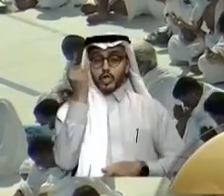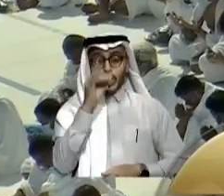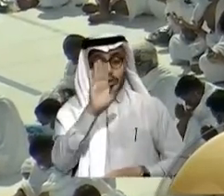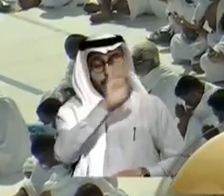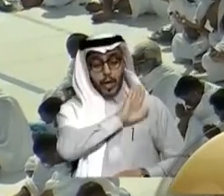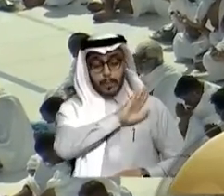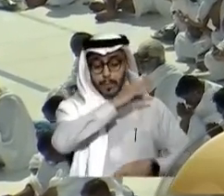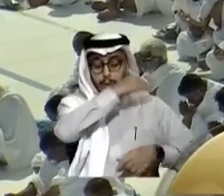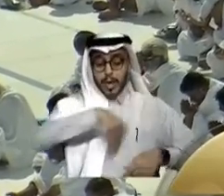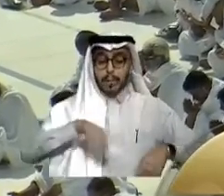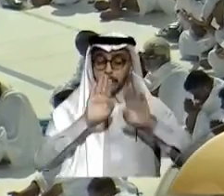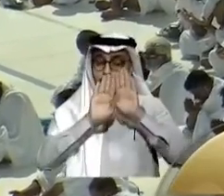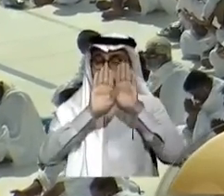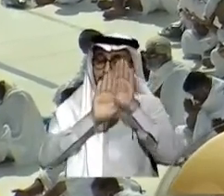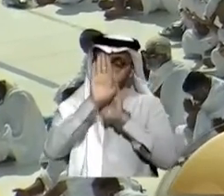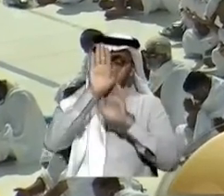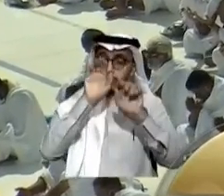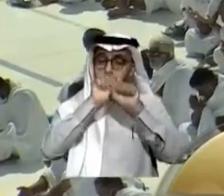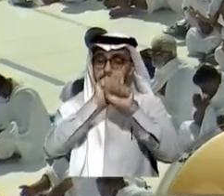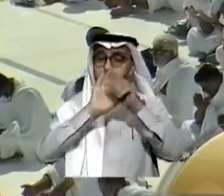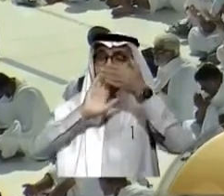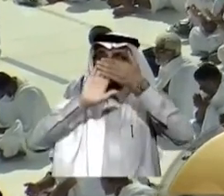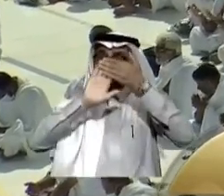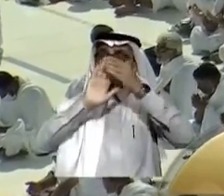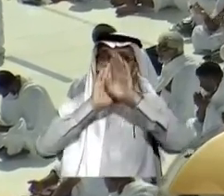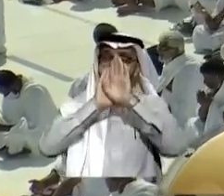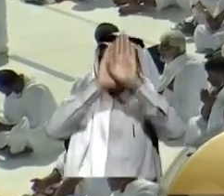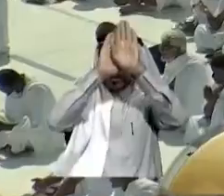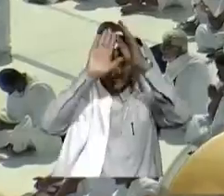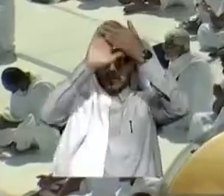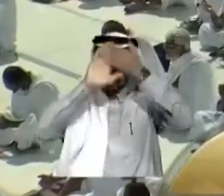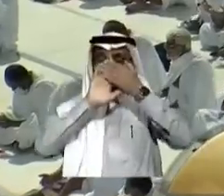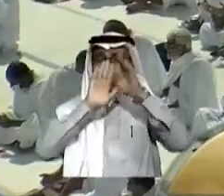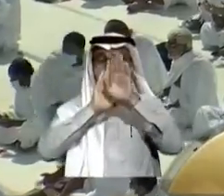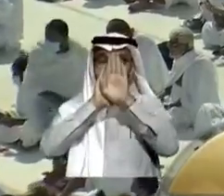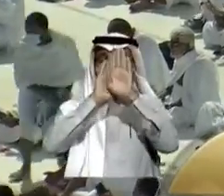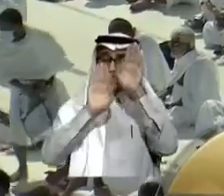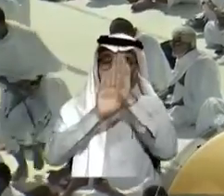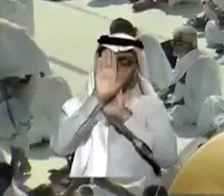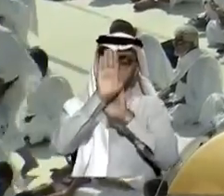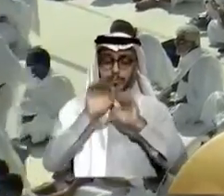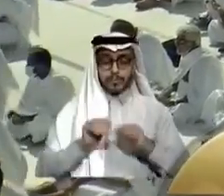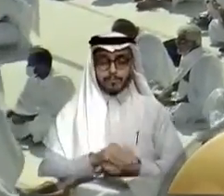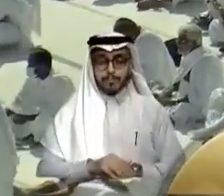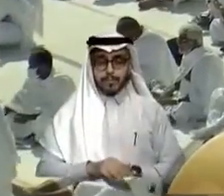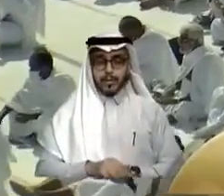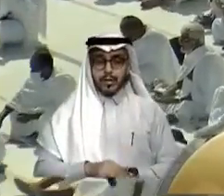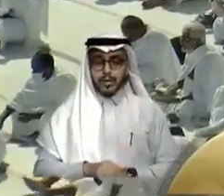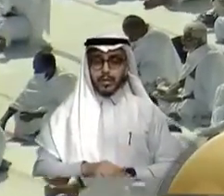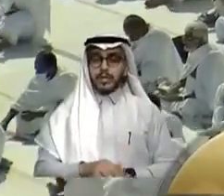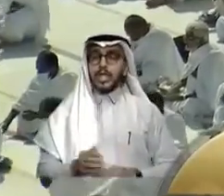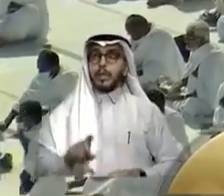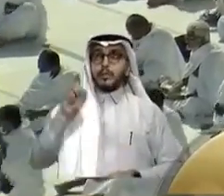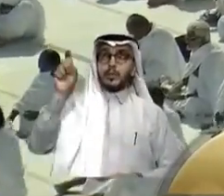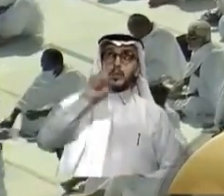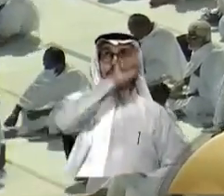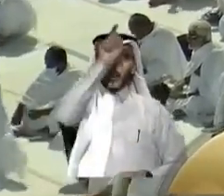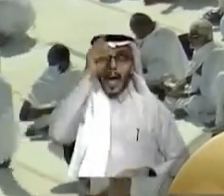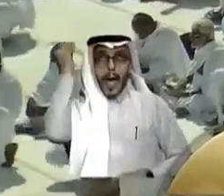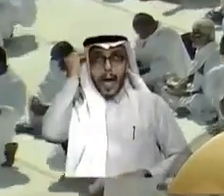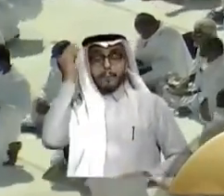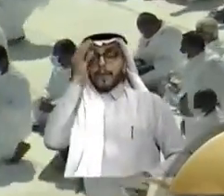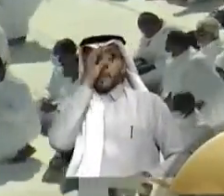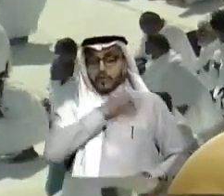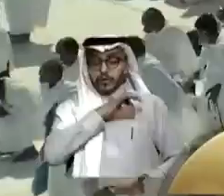المرابطين في الحدود والثغور كلهم معينا وظهيرا ومؤيدا ونصيرا. اللهم إنا نسألك علما